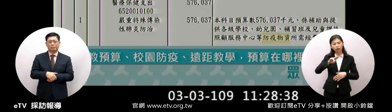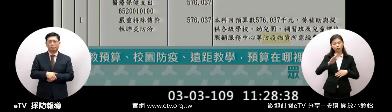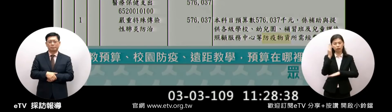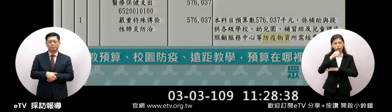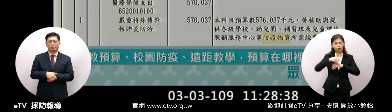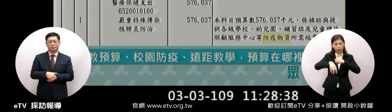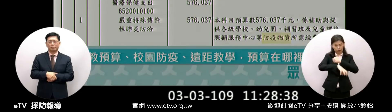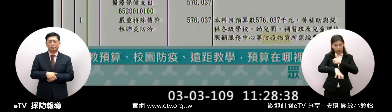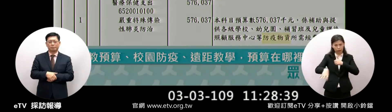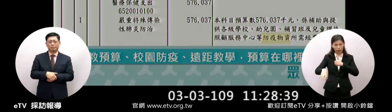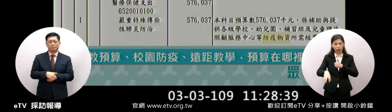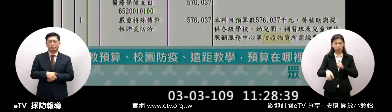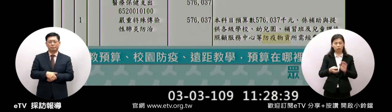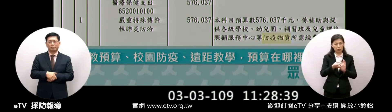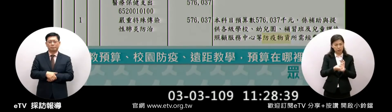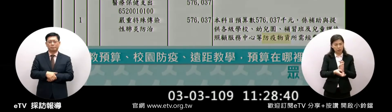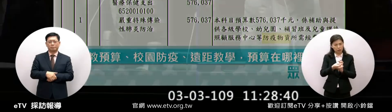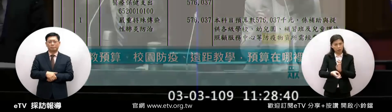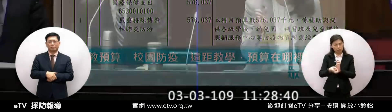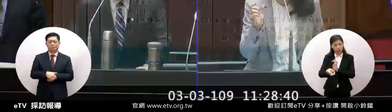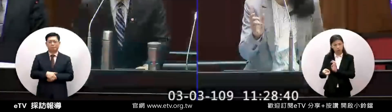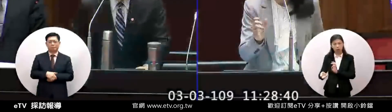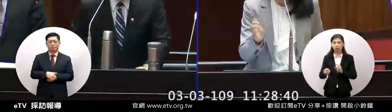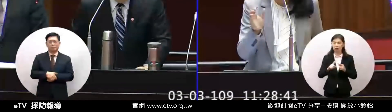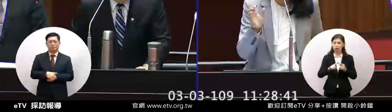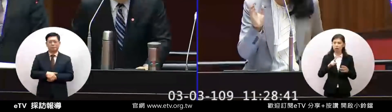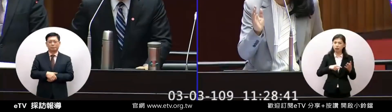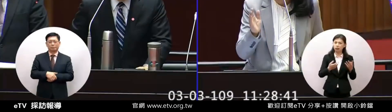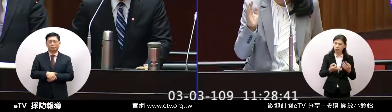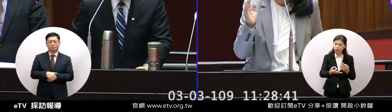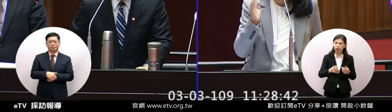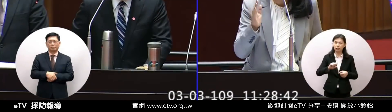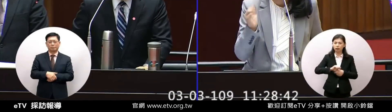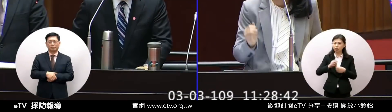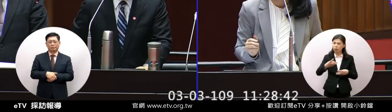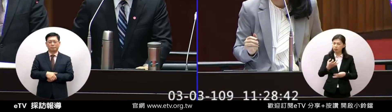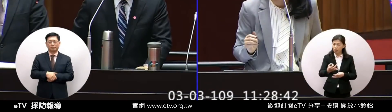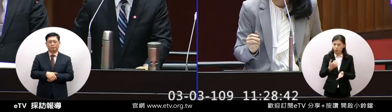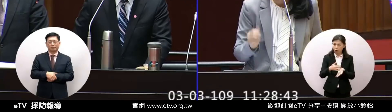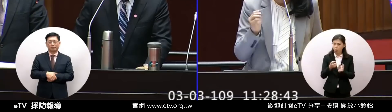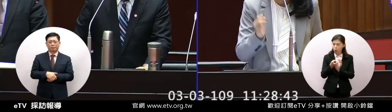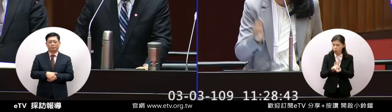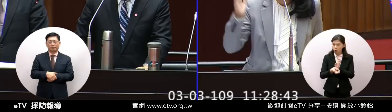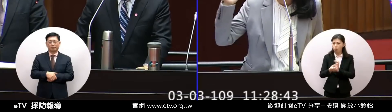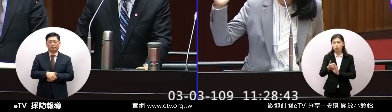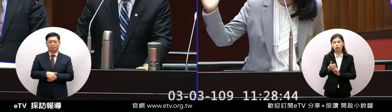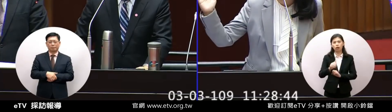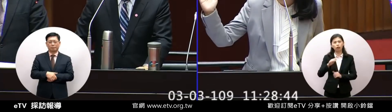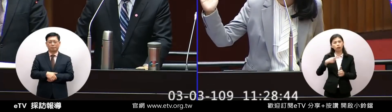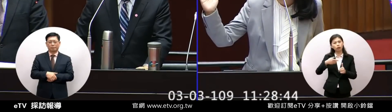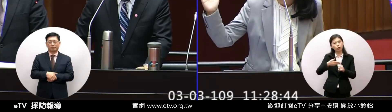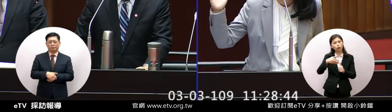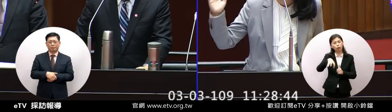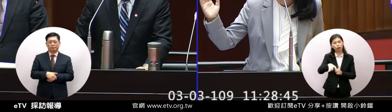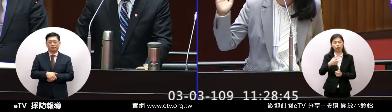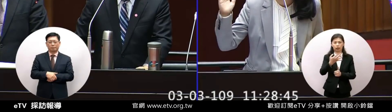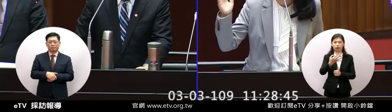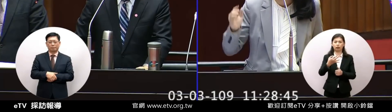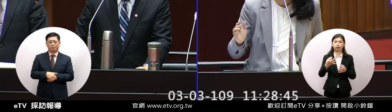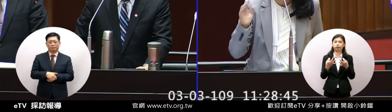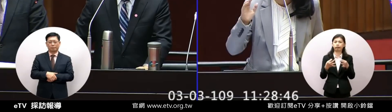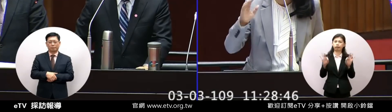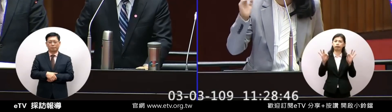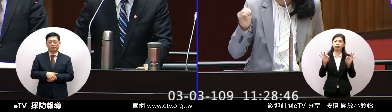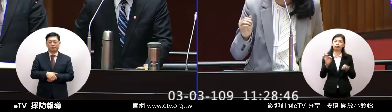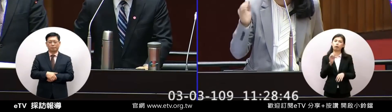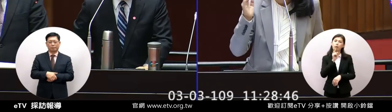会，他们就会写得非常的详细，到比如说人事费、加班费，他等等，他都会算得非常清楚。可是我们看到教育部的经费在里面